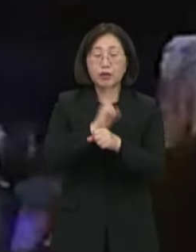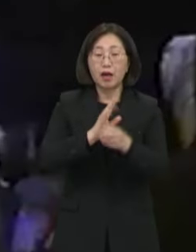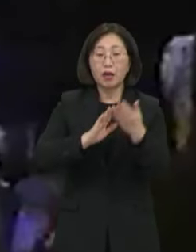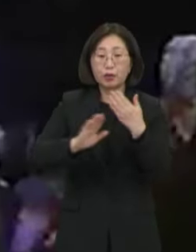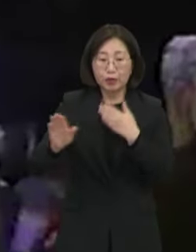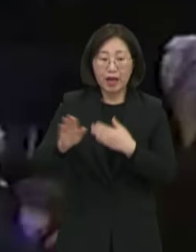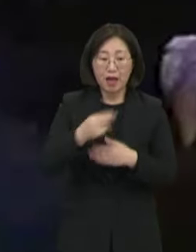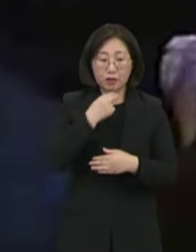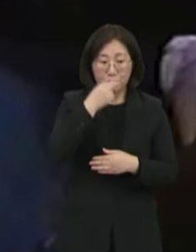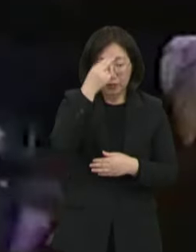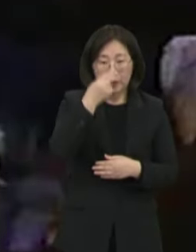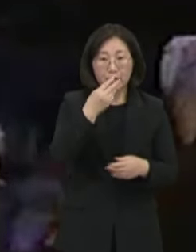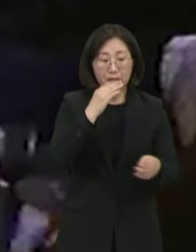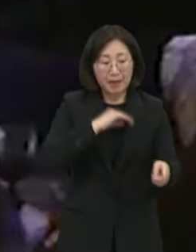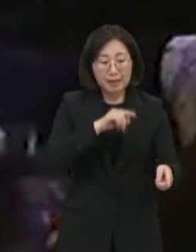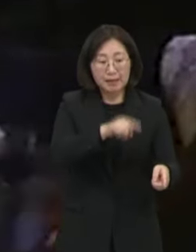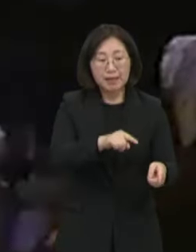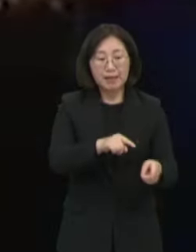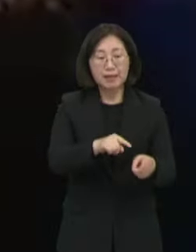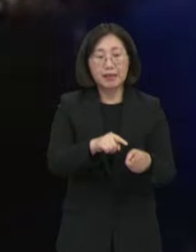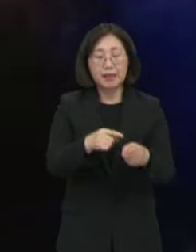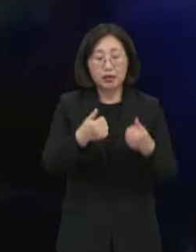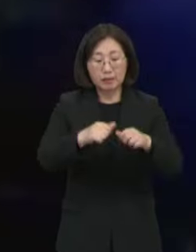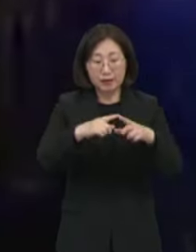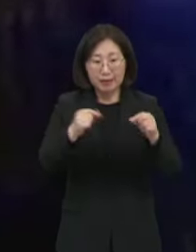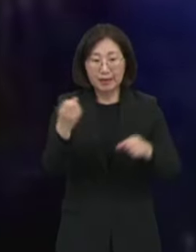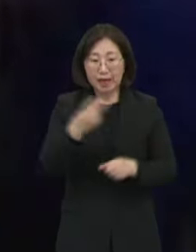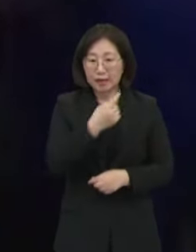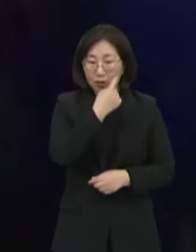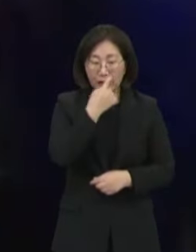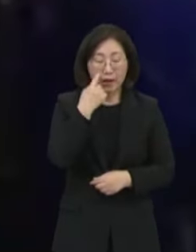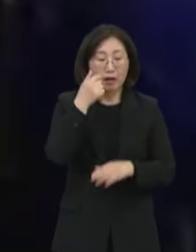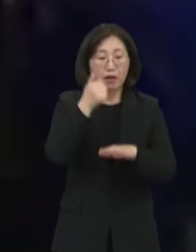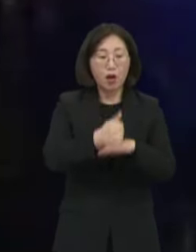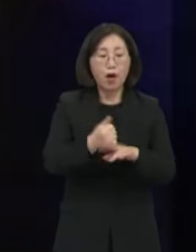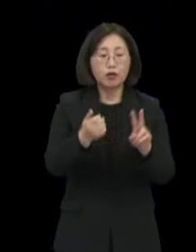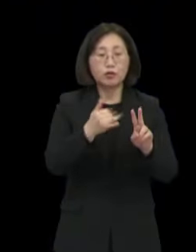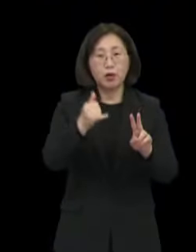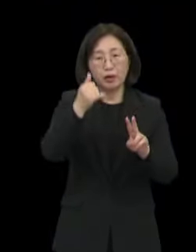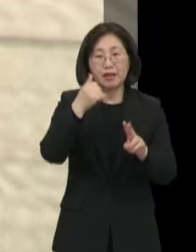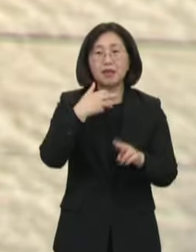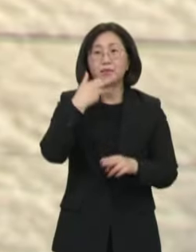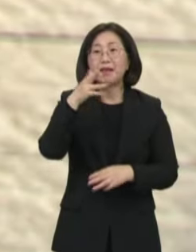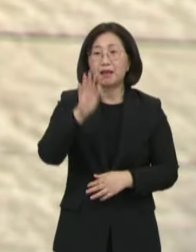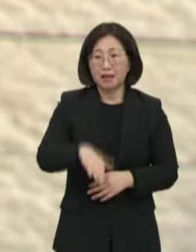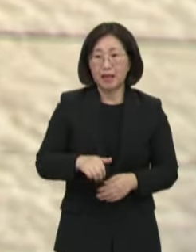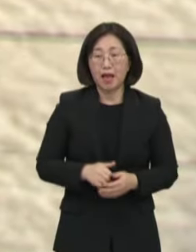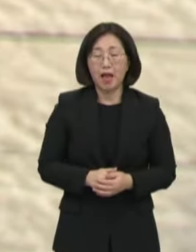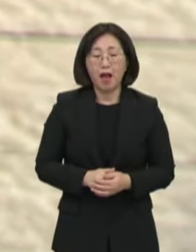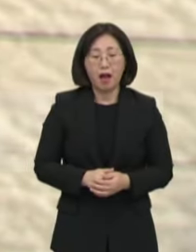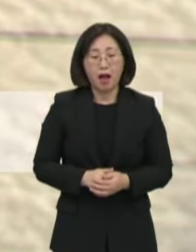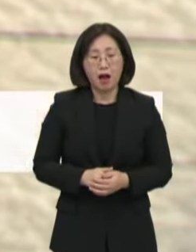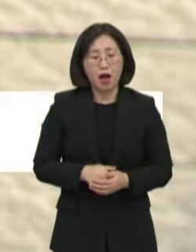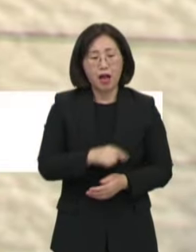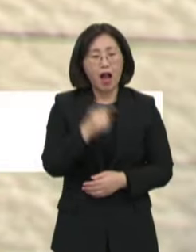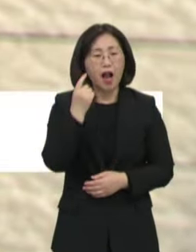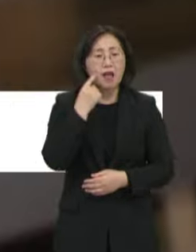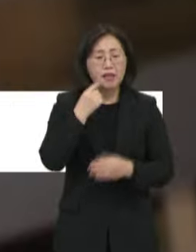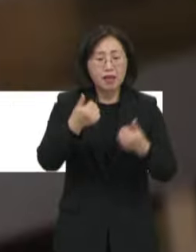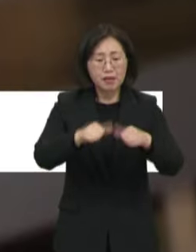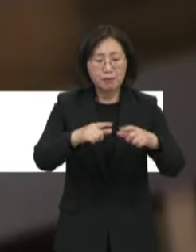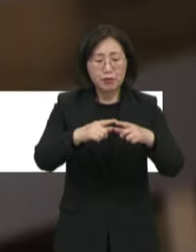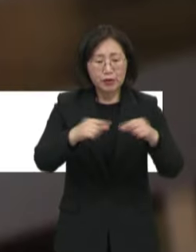술을 마시던 이들의 신분증을 다시 확인해보니 2명이 미성년자로 확인됐습니다. 업주는 이들이 가짜